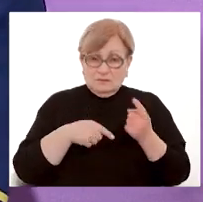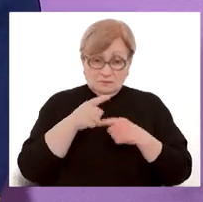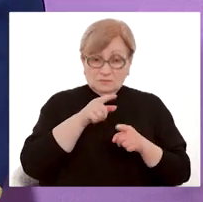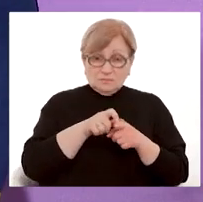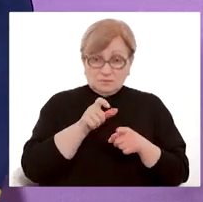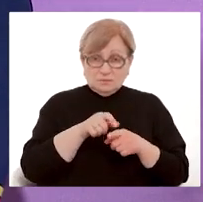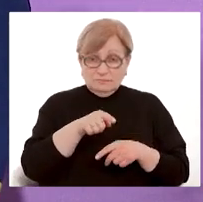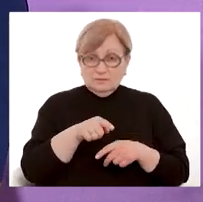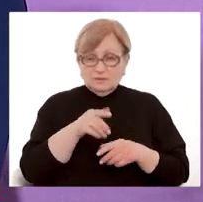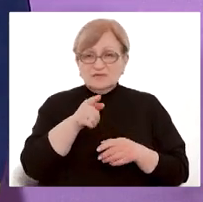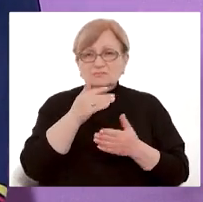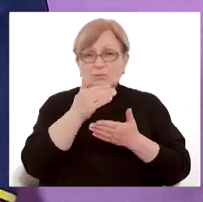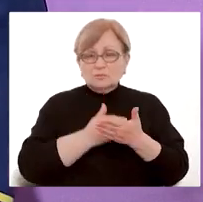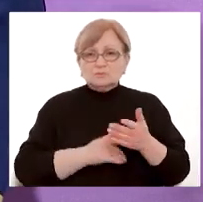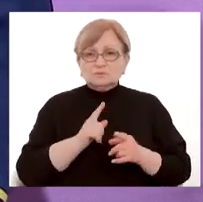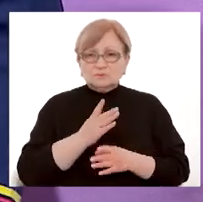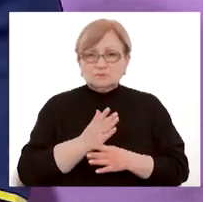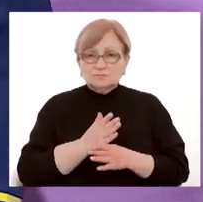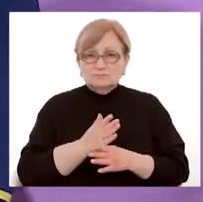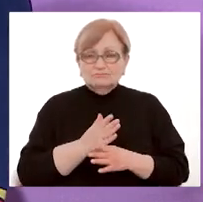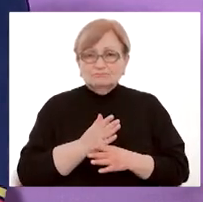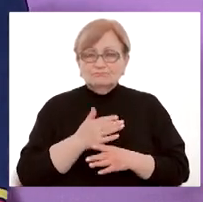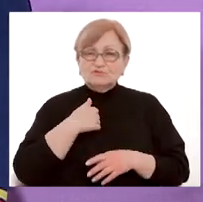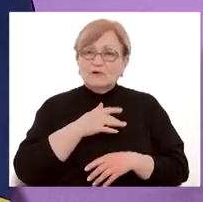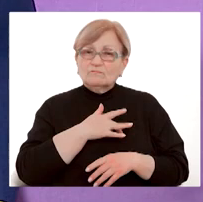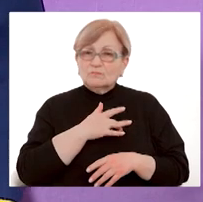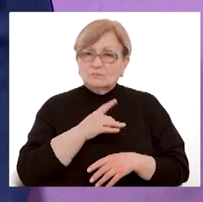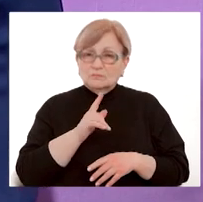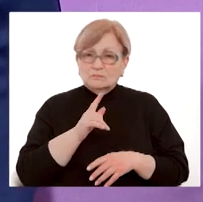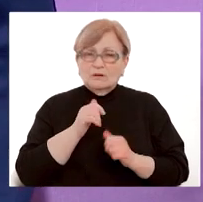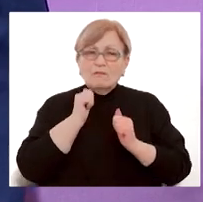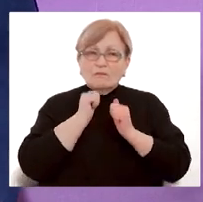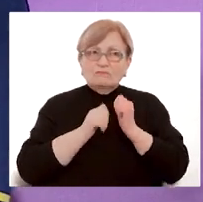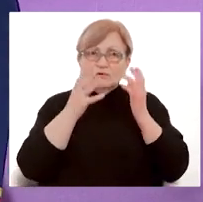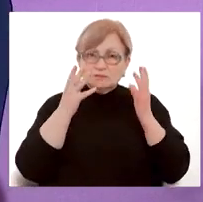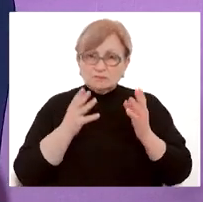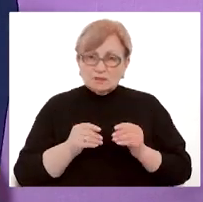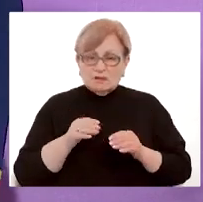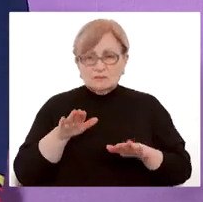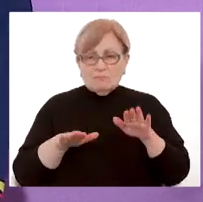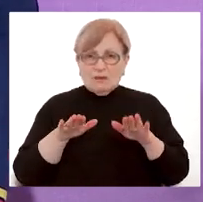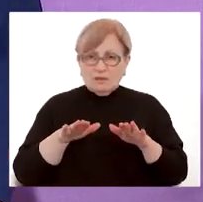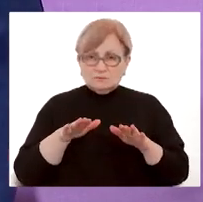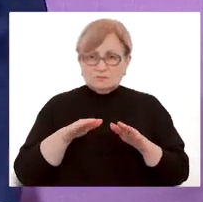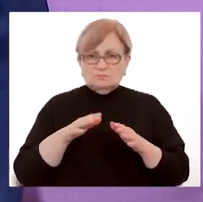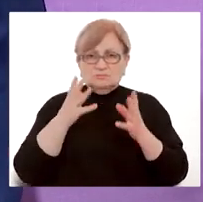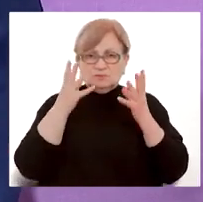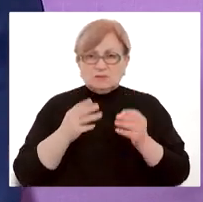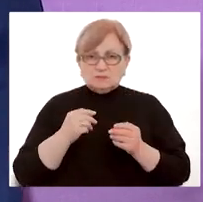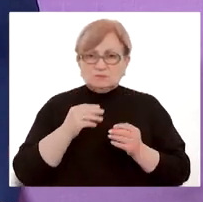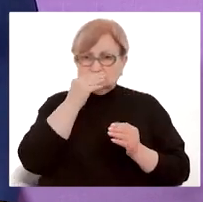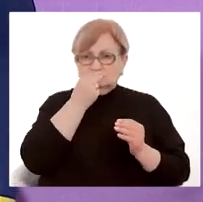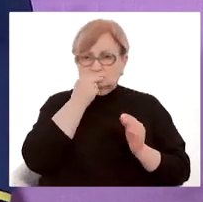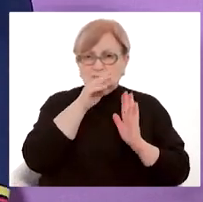თვითონ აი ამ პროცესს, რა თქმა უნდა, გულისხმობთ ყოველდღიურ ესე დაბალანსებულ ღის რაციონს. Რომელიც შედგება ესეთ